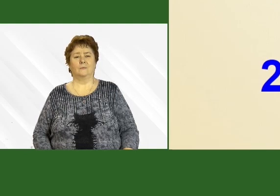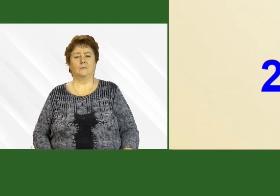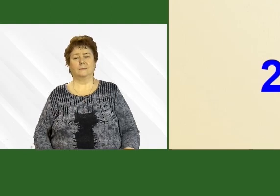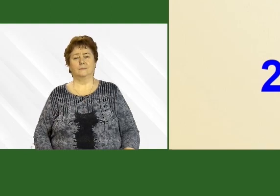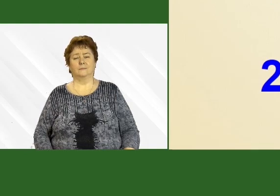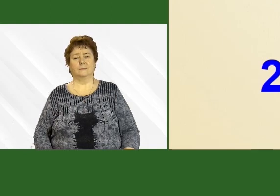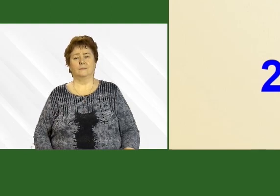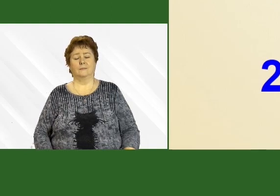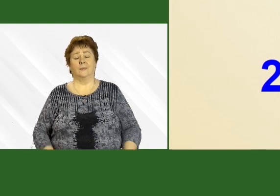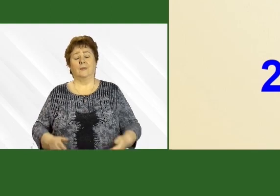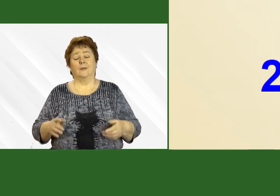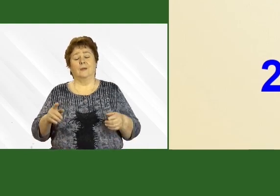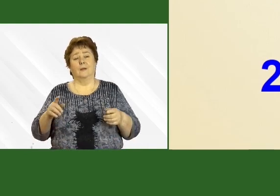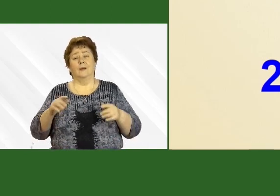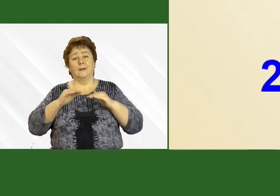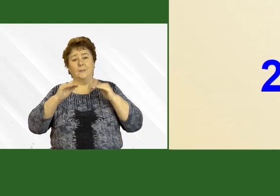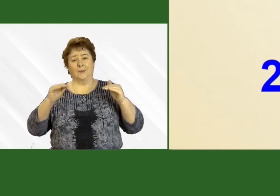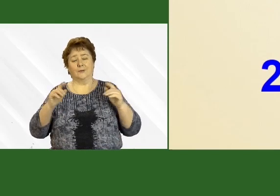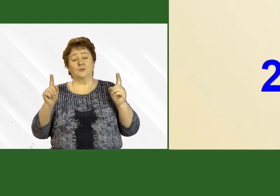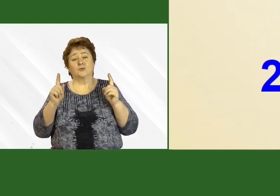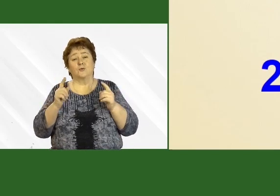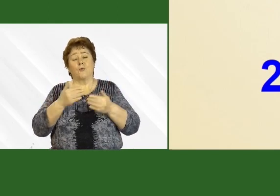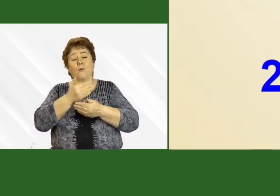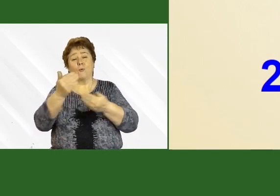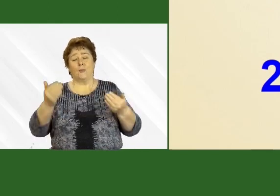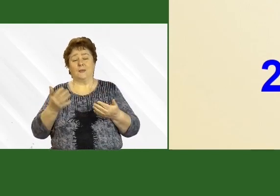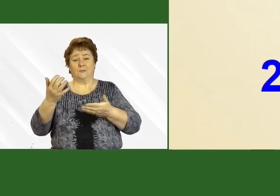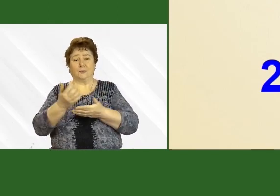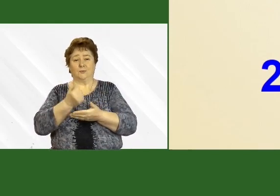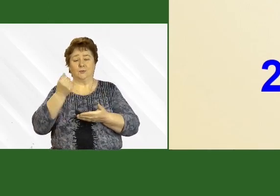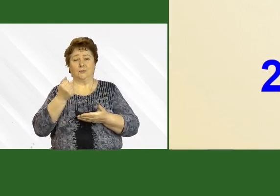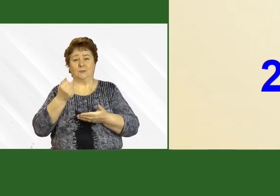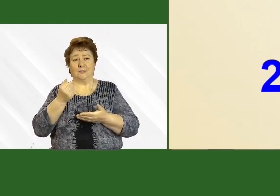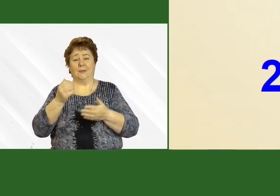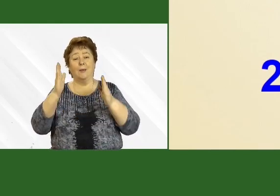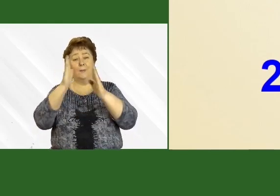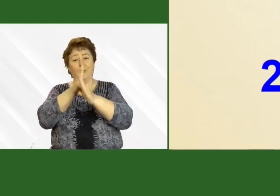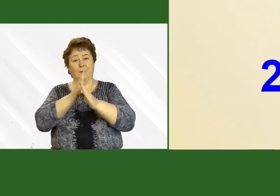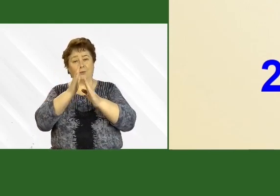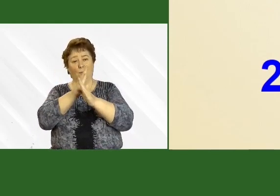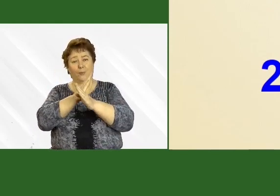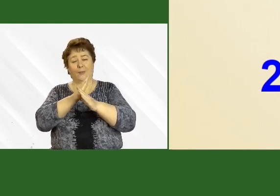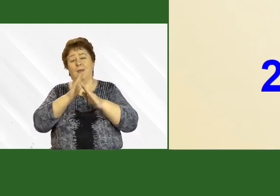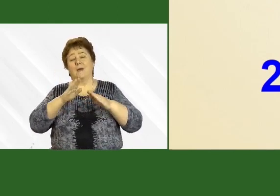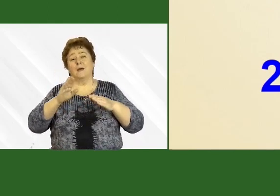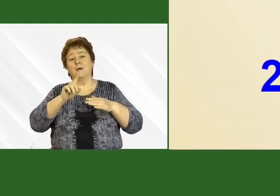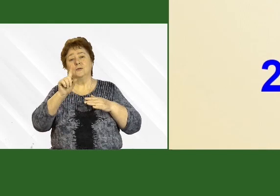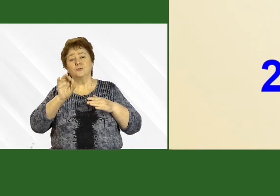и так ребята что у нас получилось природная зона